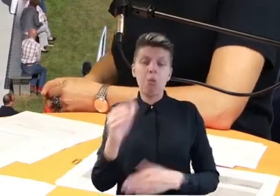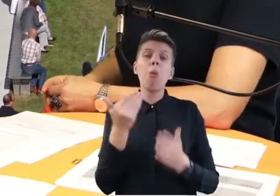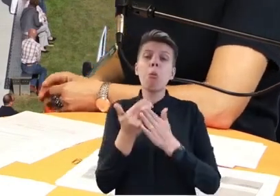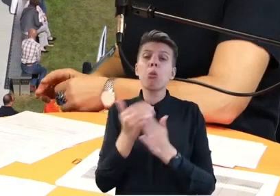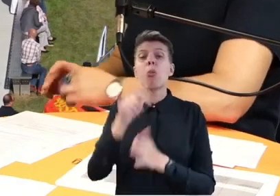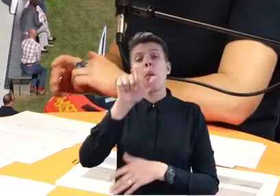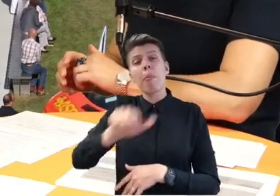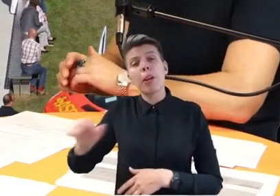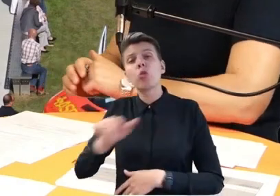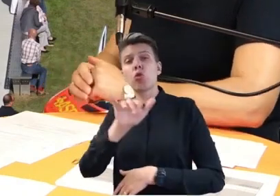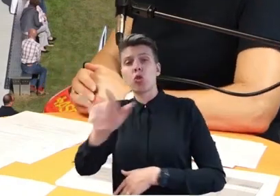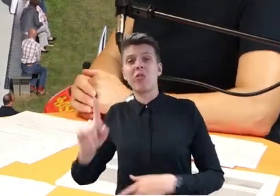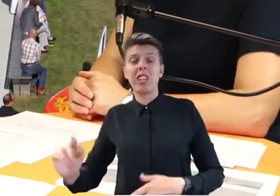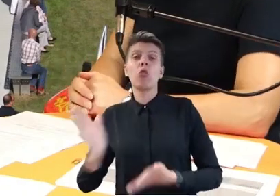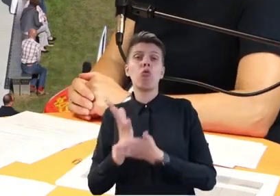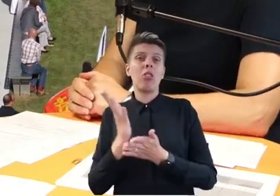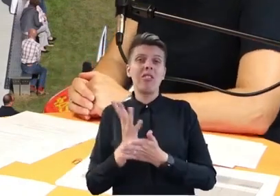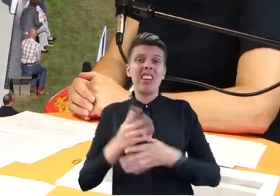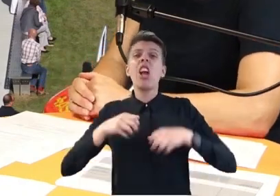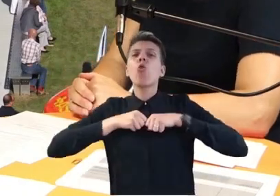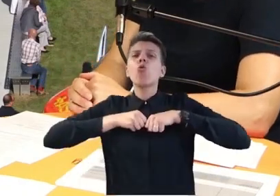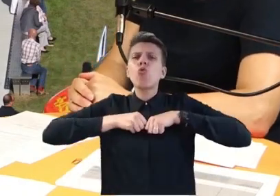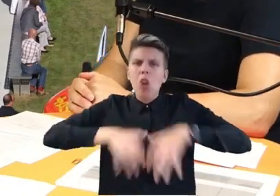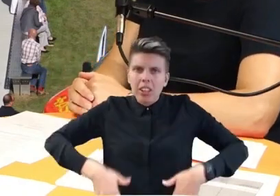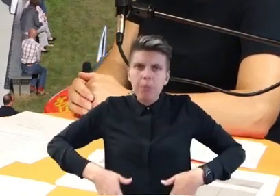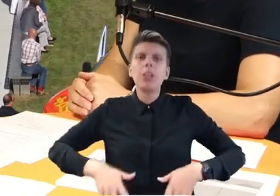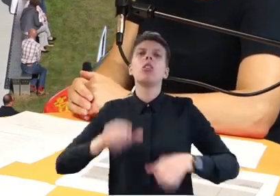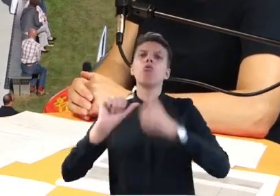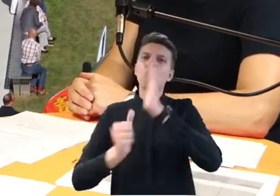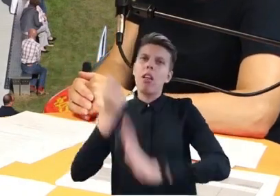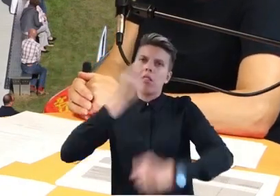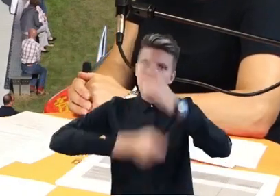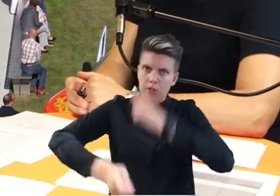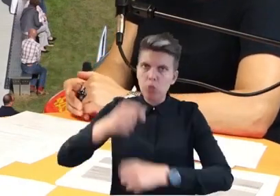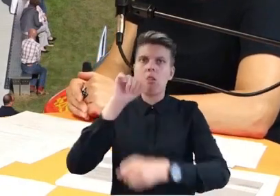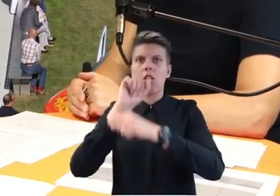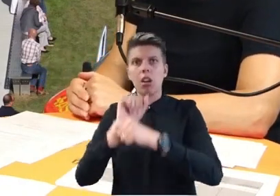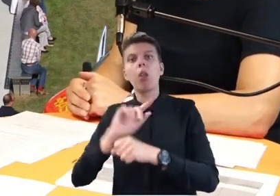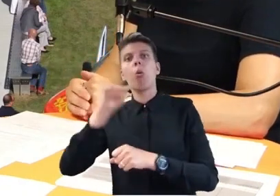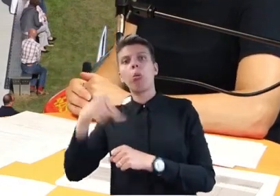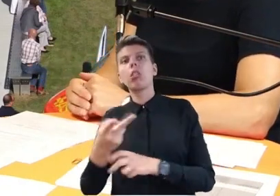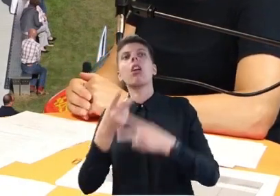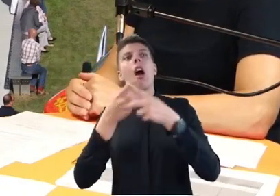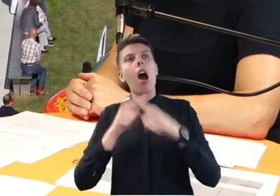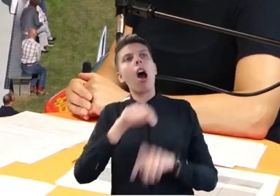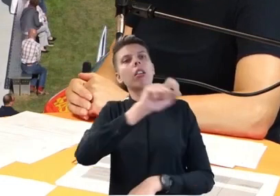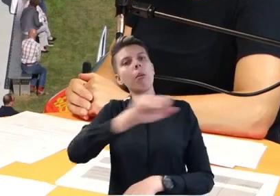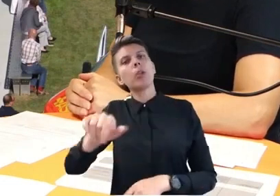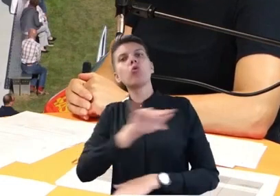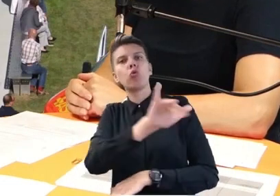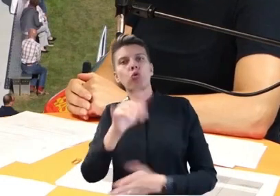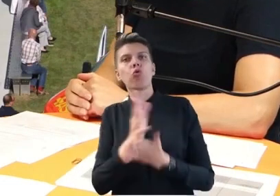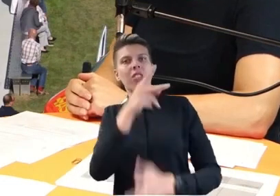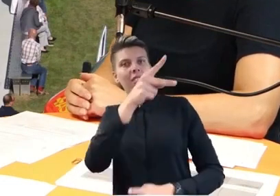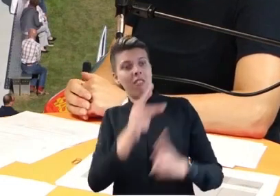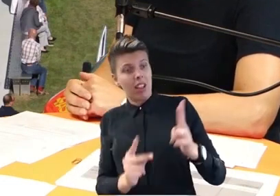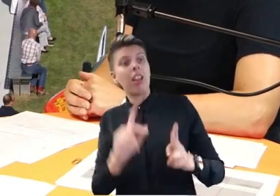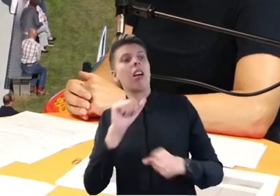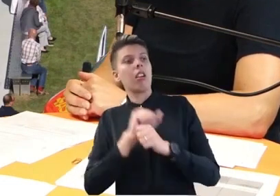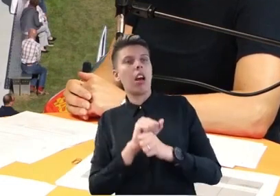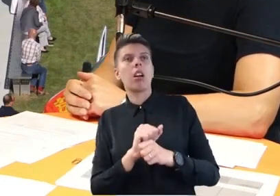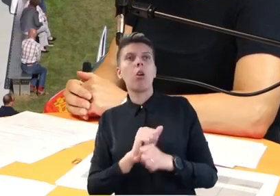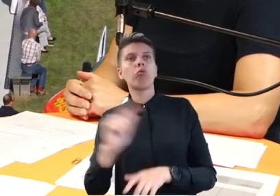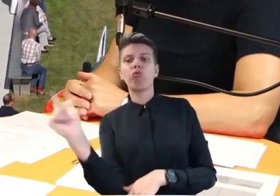kontaminierten Bereich Patienten erst versorgt werden und anschließend die gehfähigen oder liegenden Verletzten in diesem Bereich kontaminiert